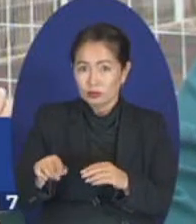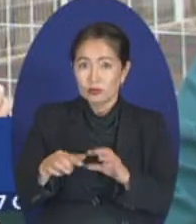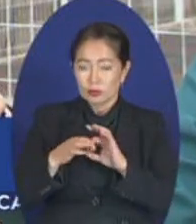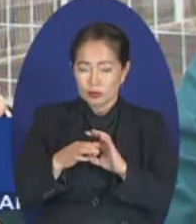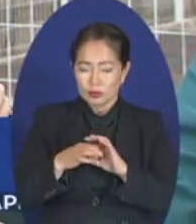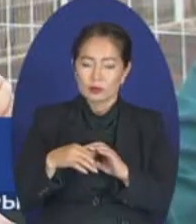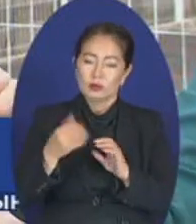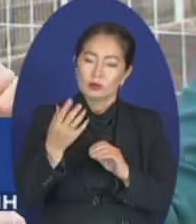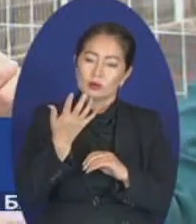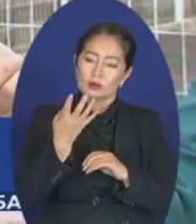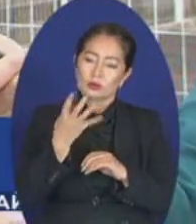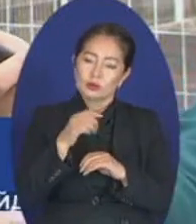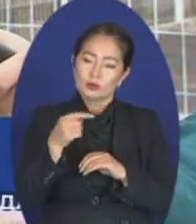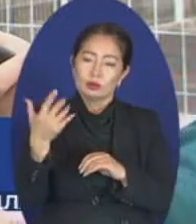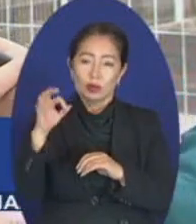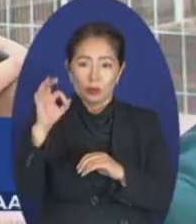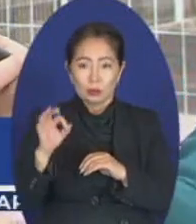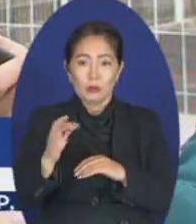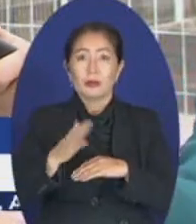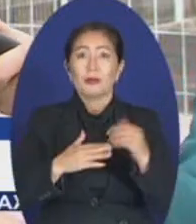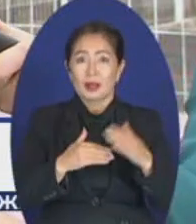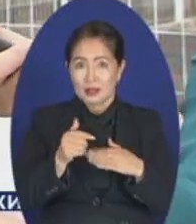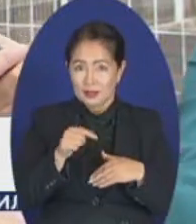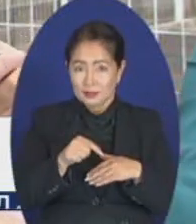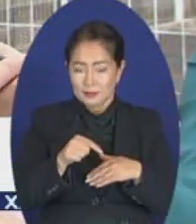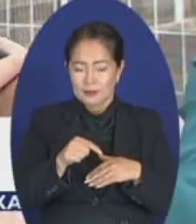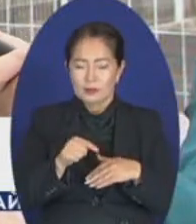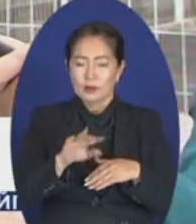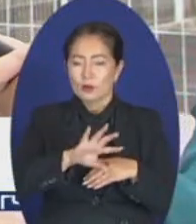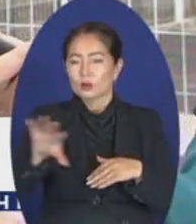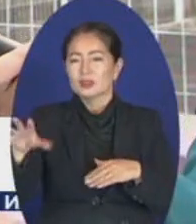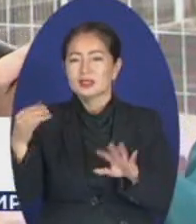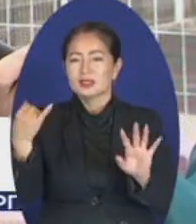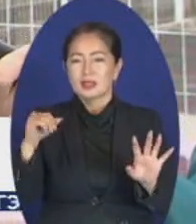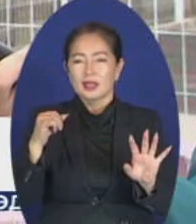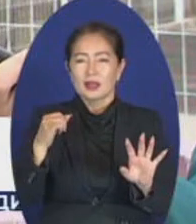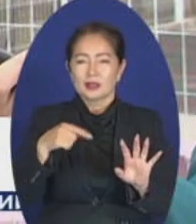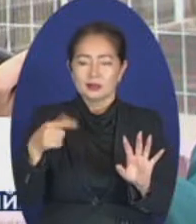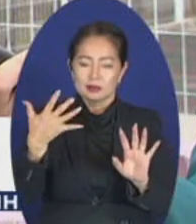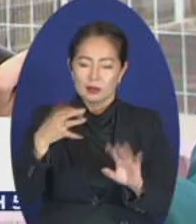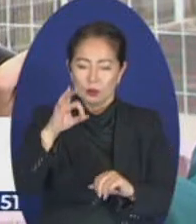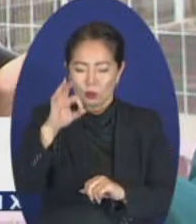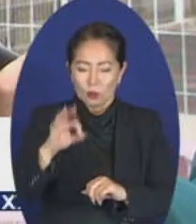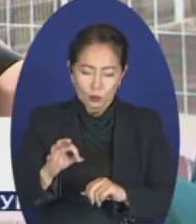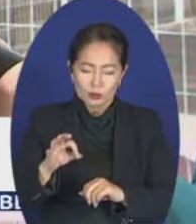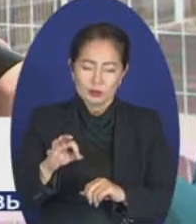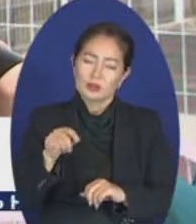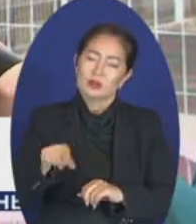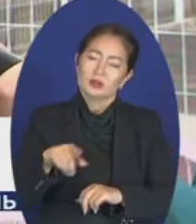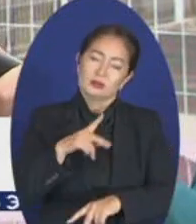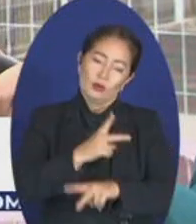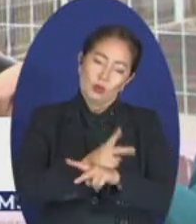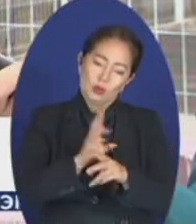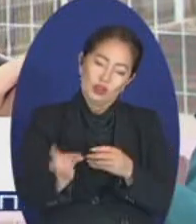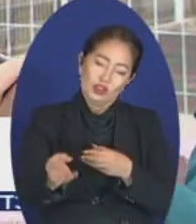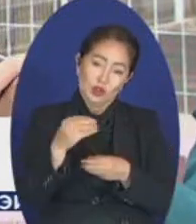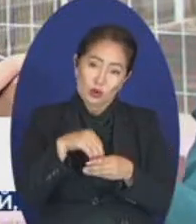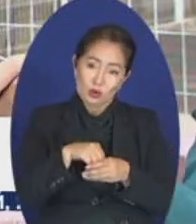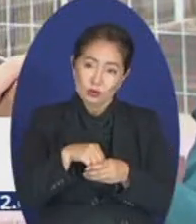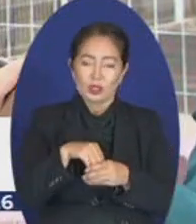нэг 40-50% нь барилга байгууламж, үлдсэн одоо 60-50% нь тухайн одоо хууль